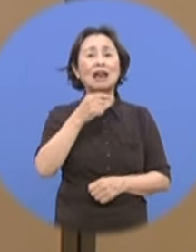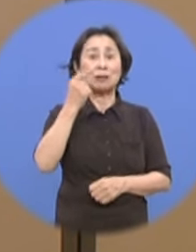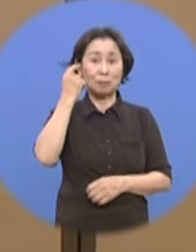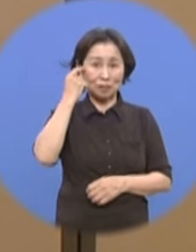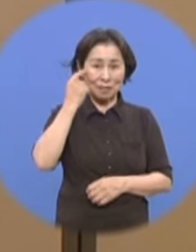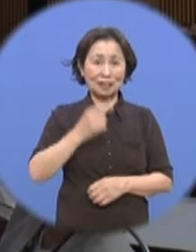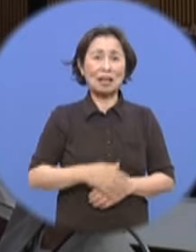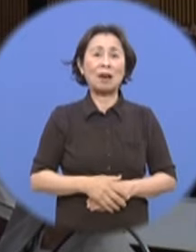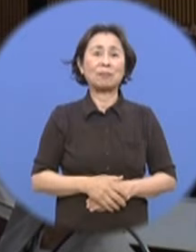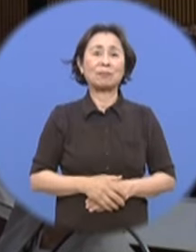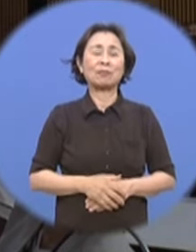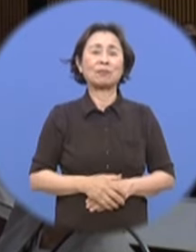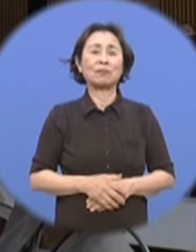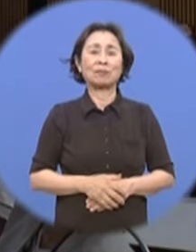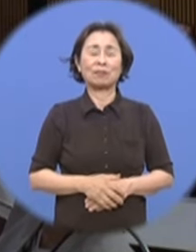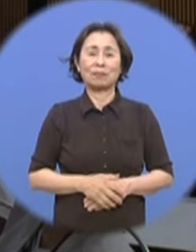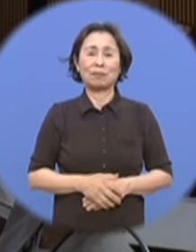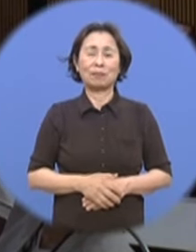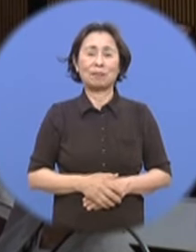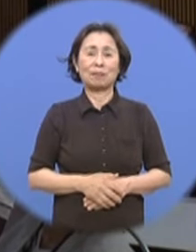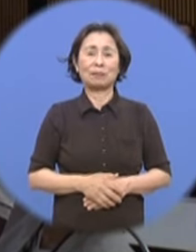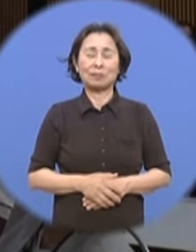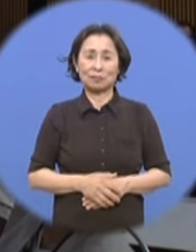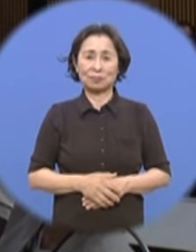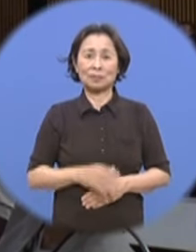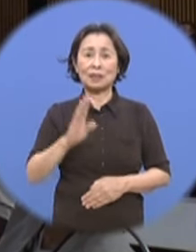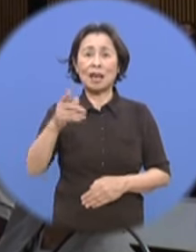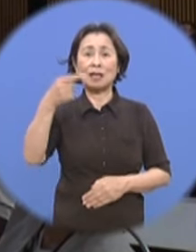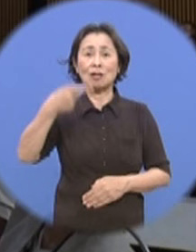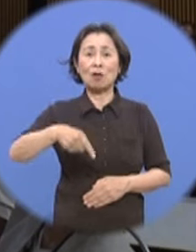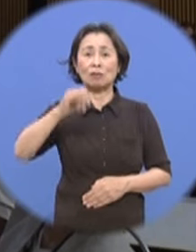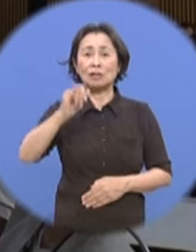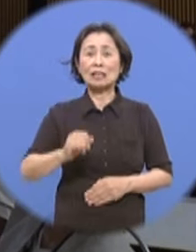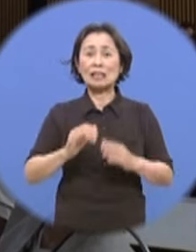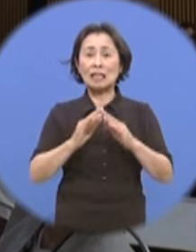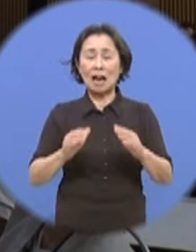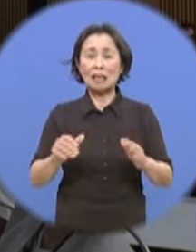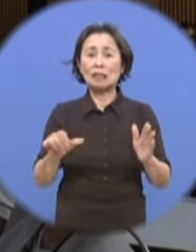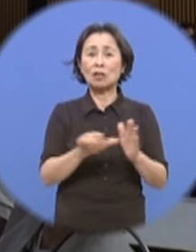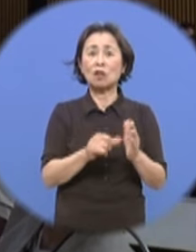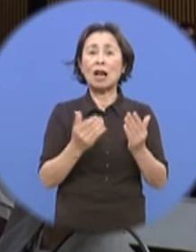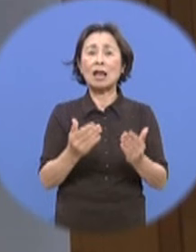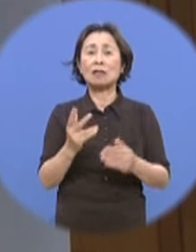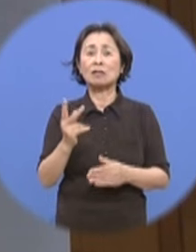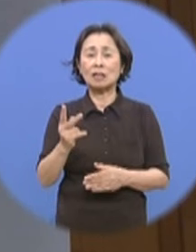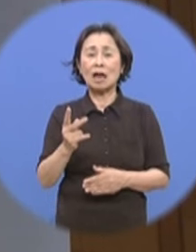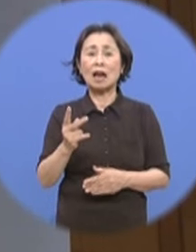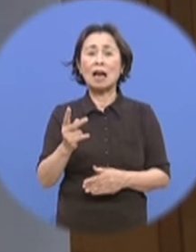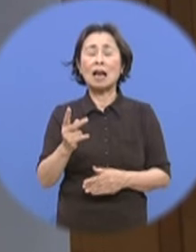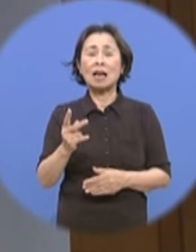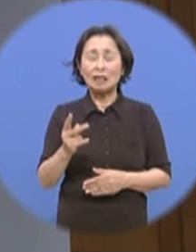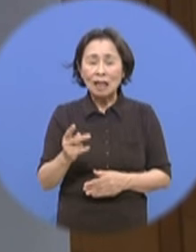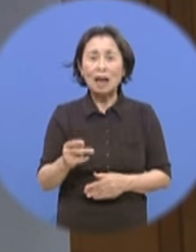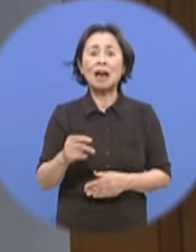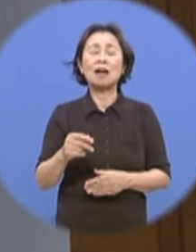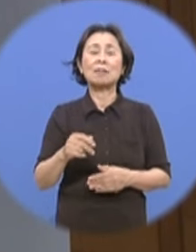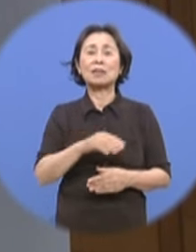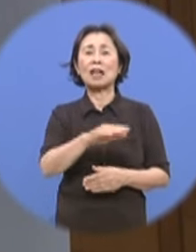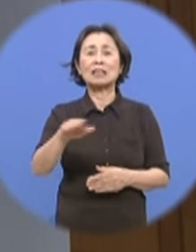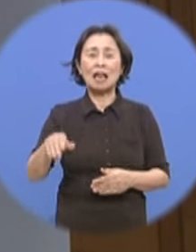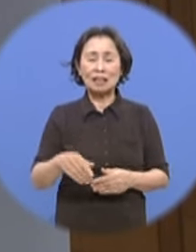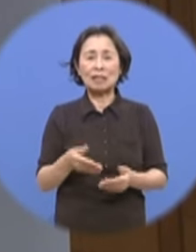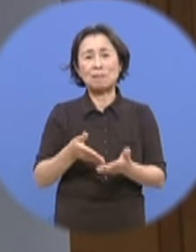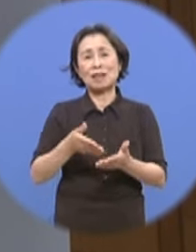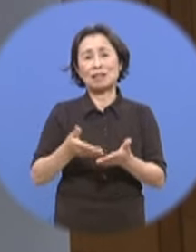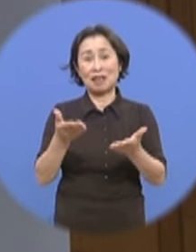ましたそれから最後に県教育委員会障害学習家のキリさんから県民の皆さんに